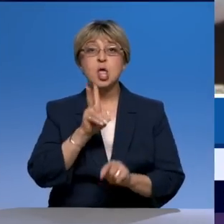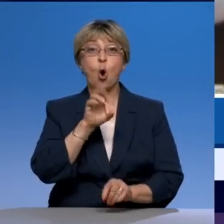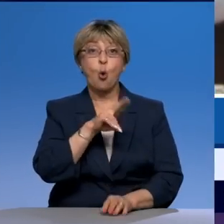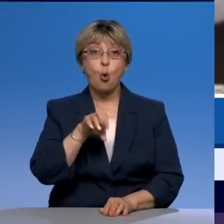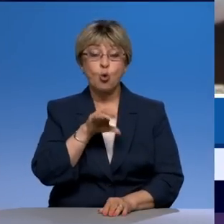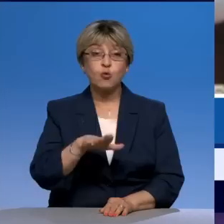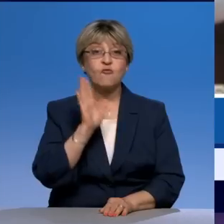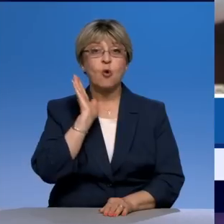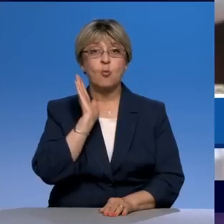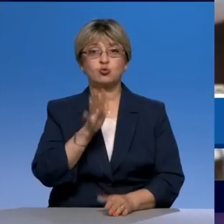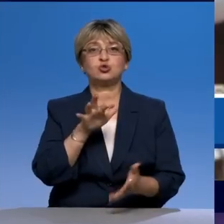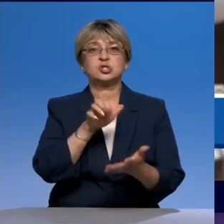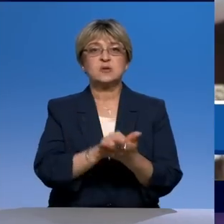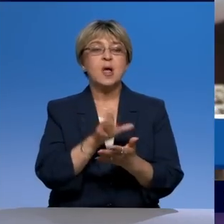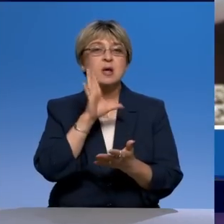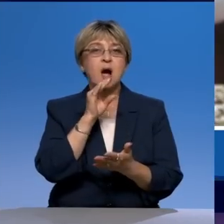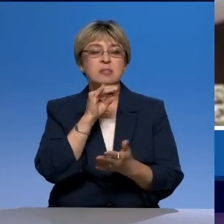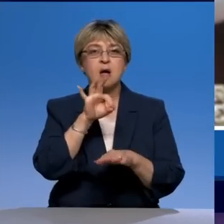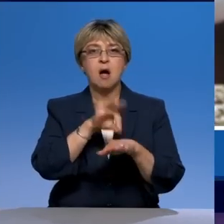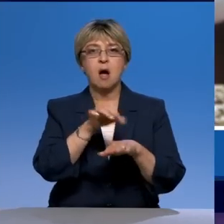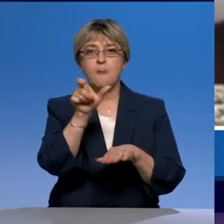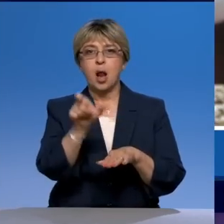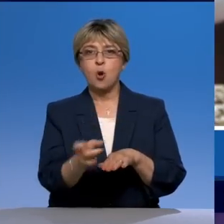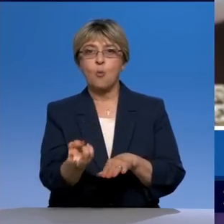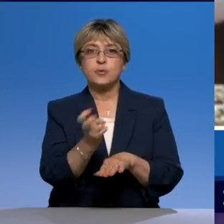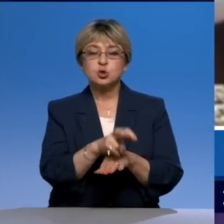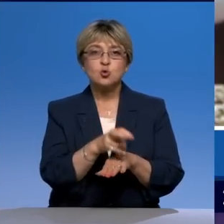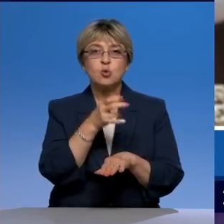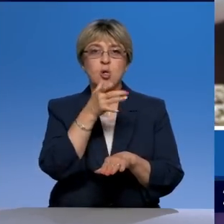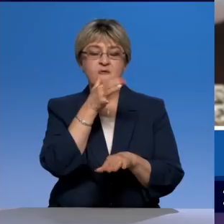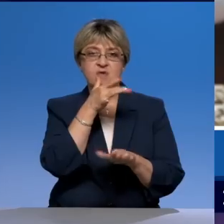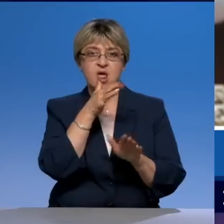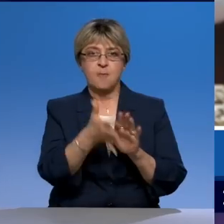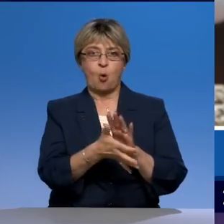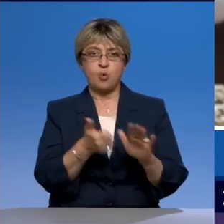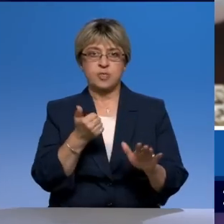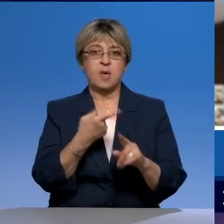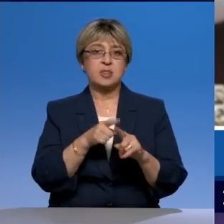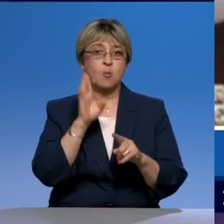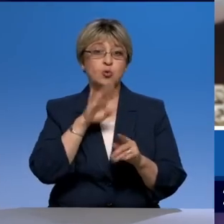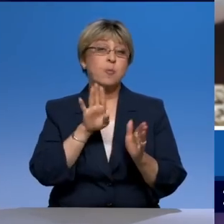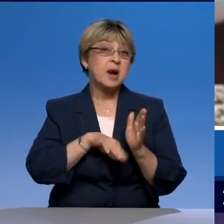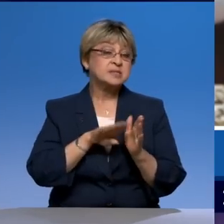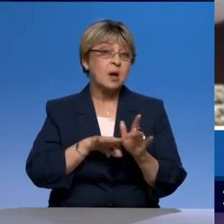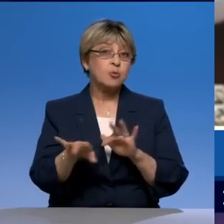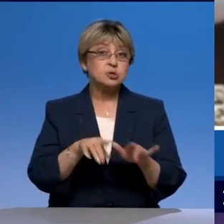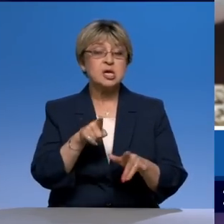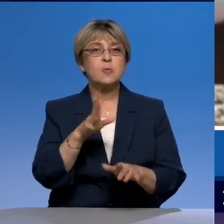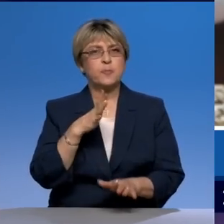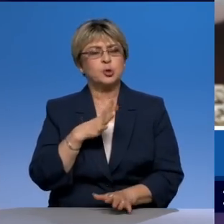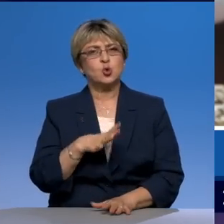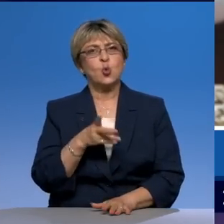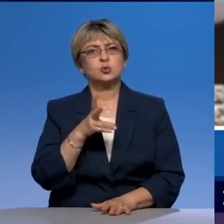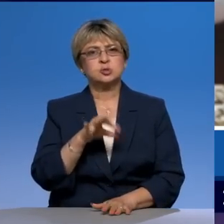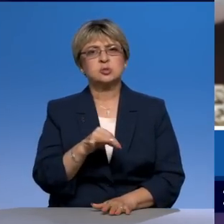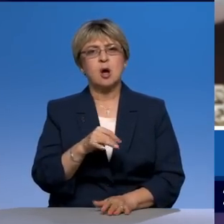время там, приема пациента, например? Сколько это времени отнимет? Это будет какая-то простая процедура или ему придется там, так сказать,